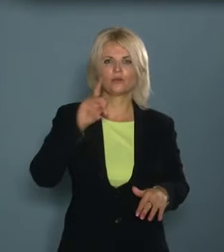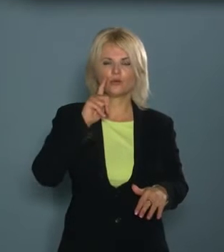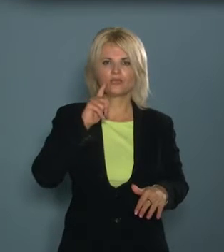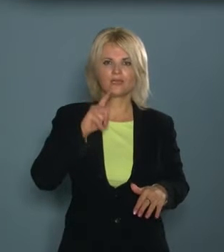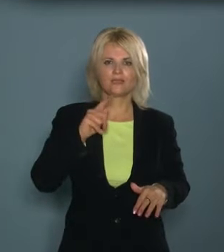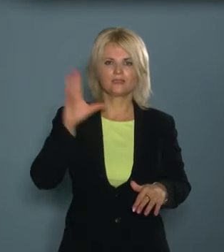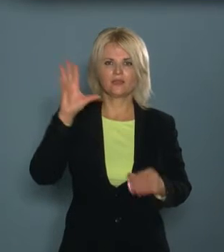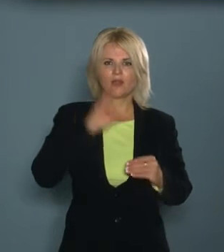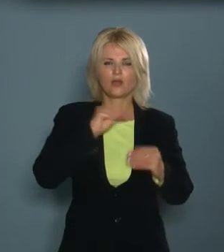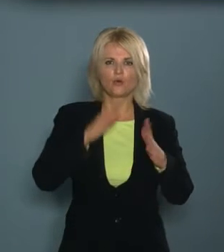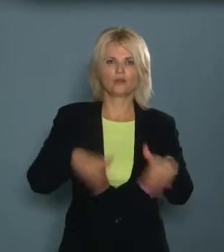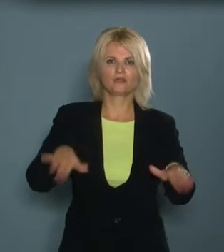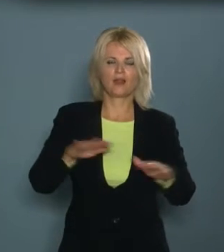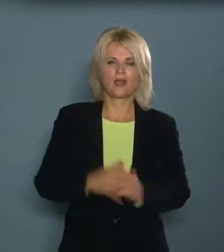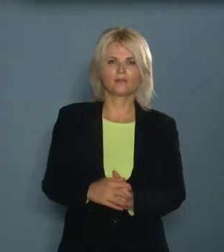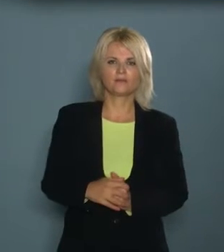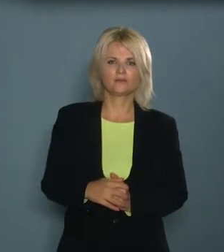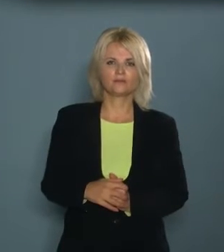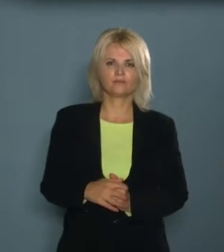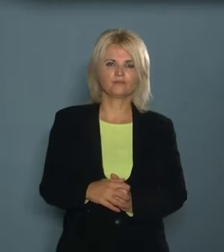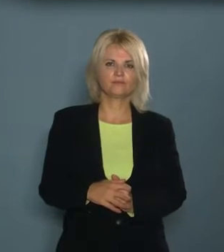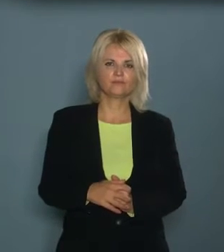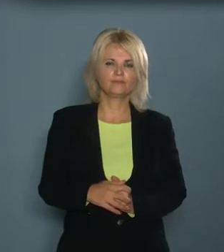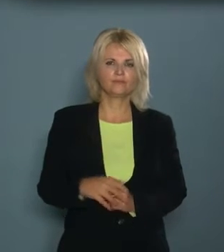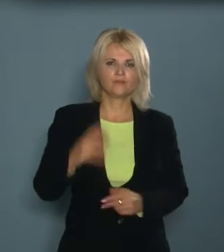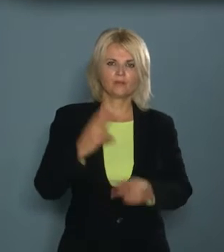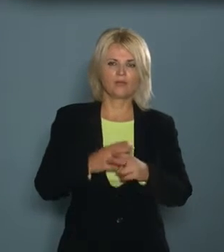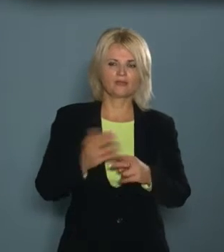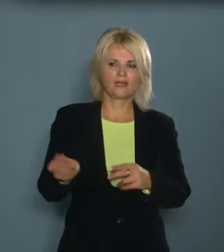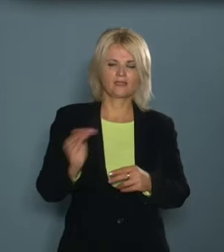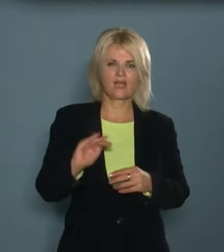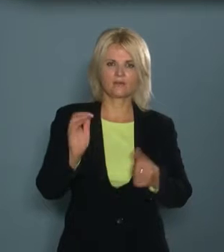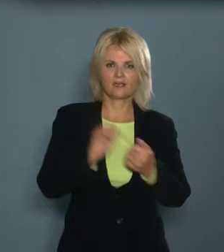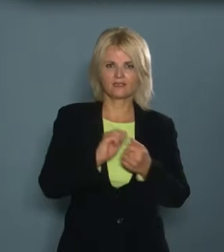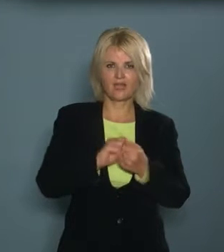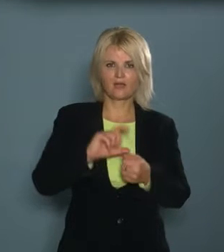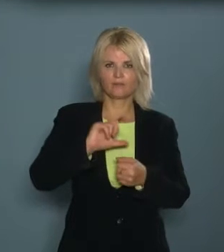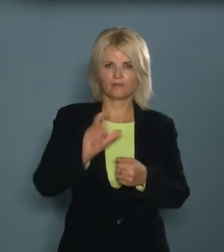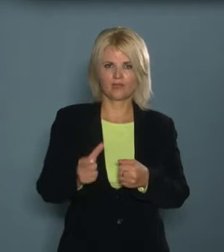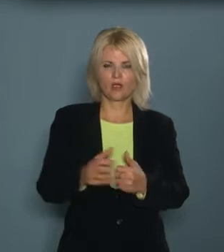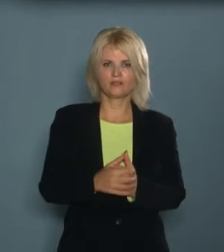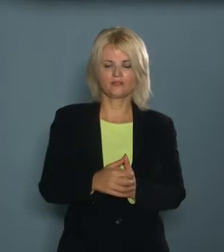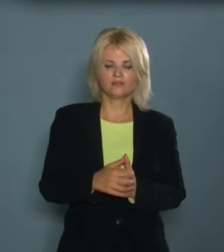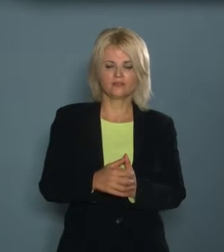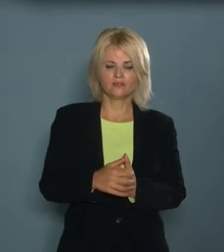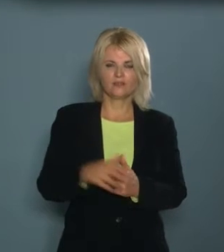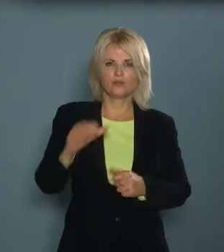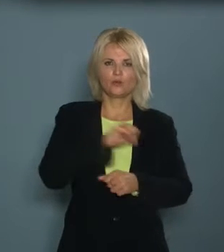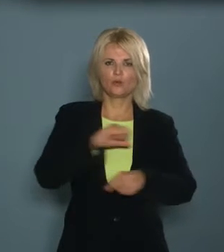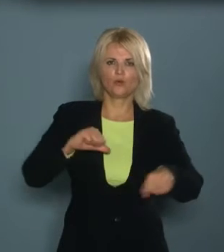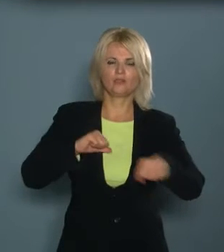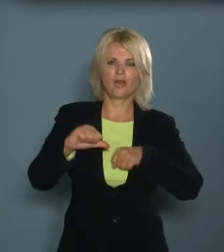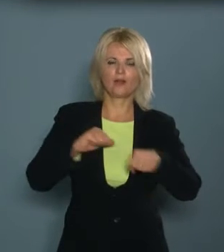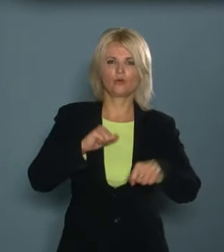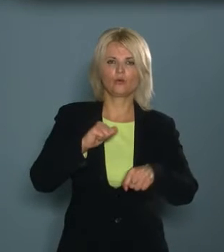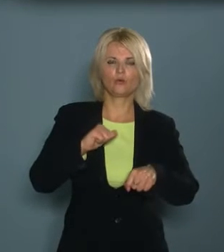ott pontosan a lakosság, illetve a beteg gyermek számból adódóan egy önálló praxis